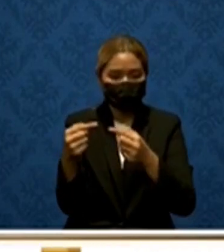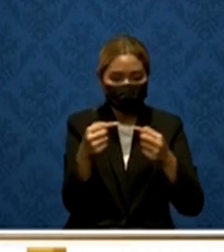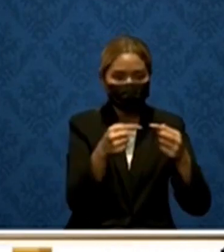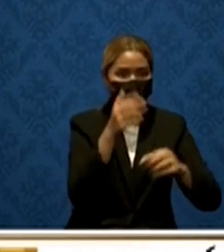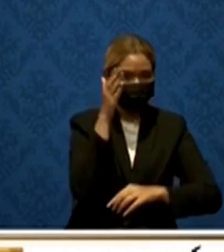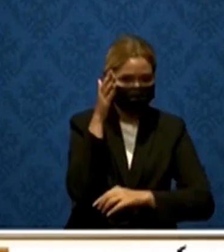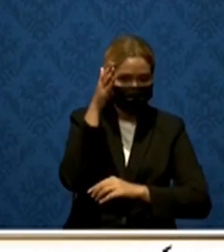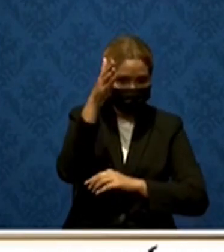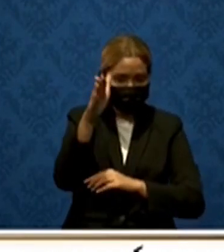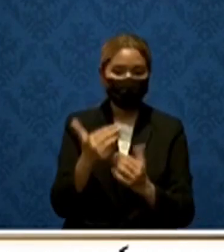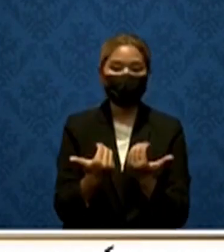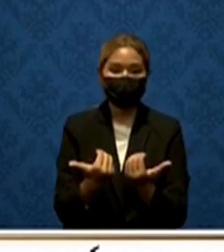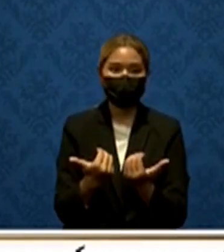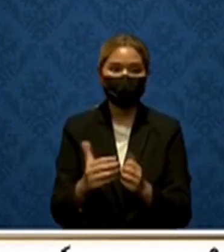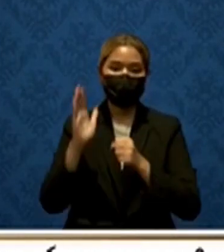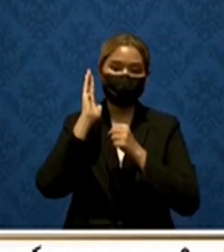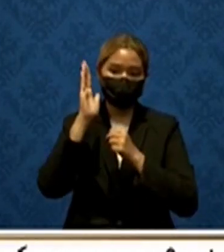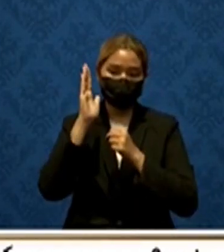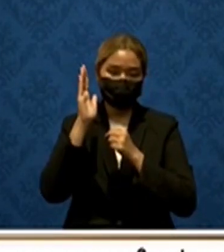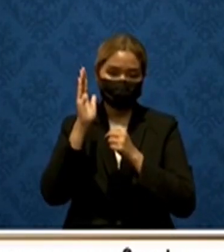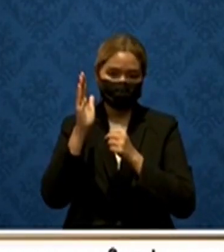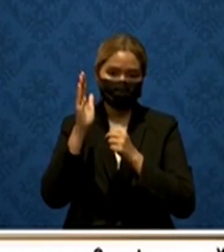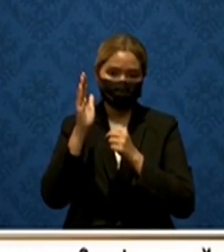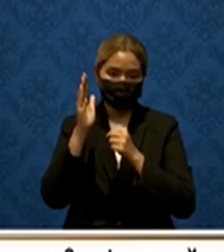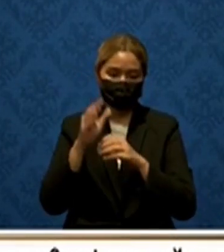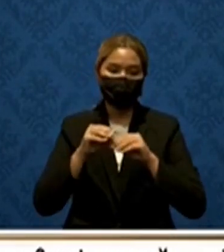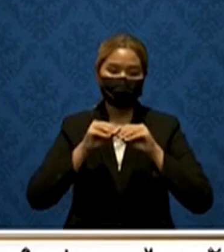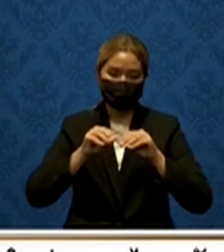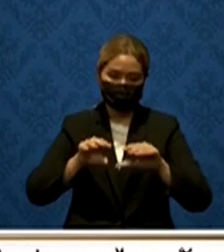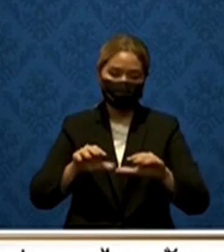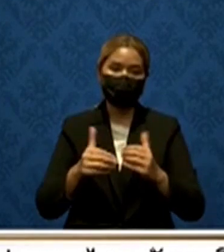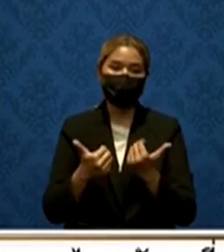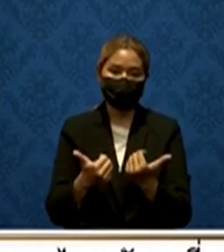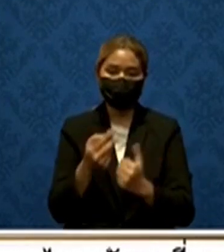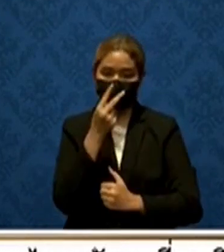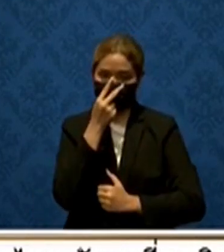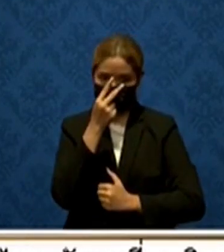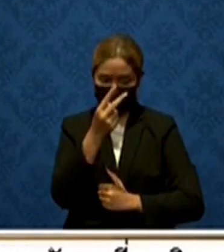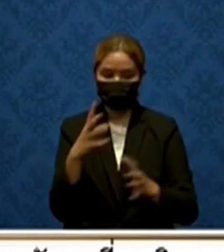ที่ขอนิญาตที่จะกราบเรียนต่ท่ประทานให้ได้เห็นภาพในเรื่องปุ๋ย